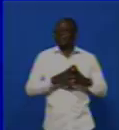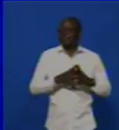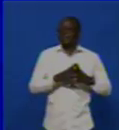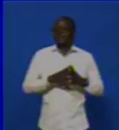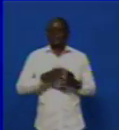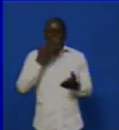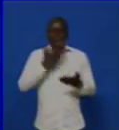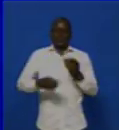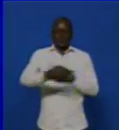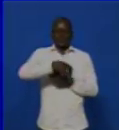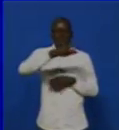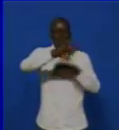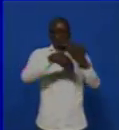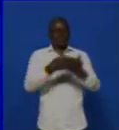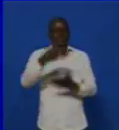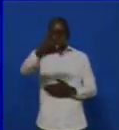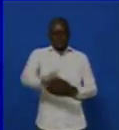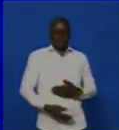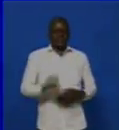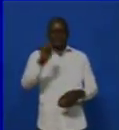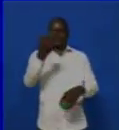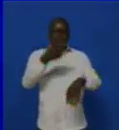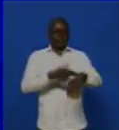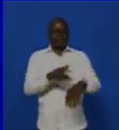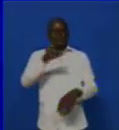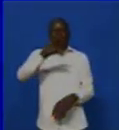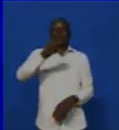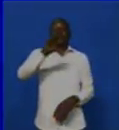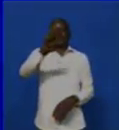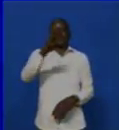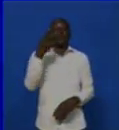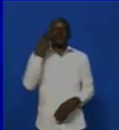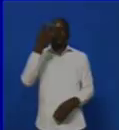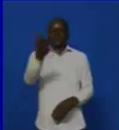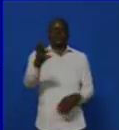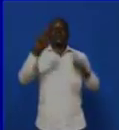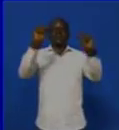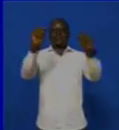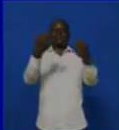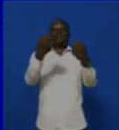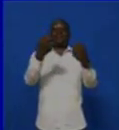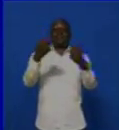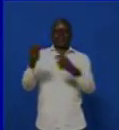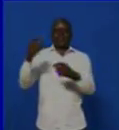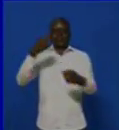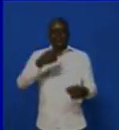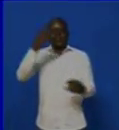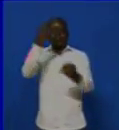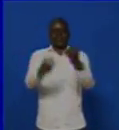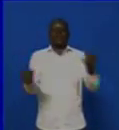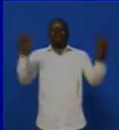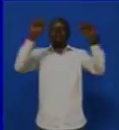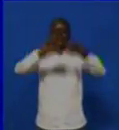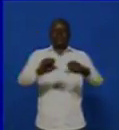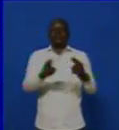Bonjour à tous, bienvenue aux 13h de la télévision du Burkina. Voici les titres. Fin de la crise entre l'Union